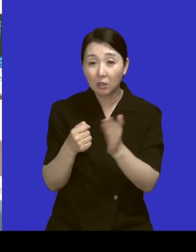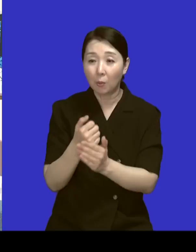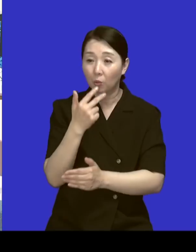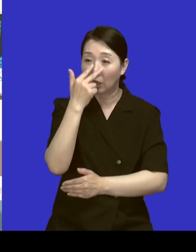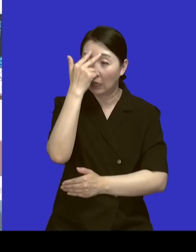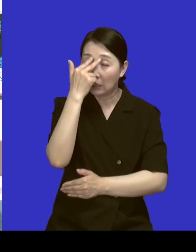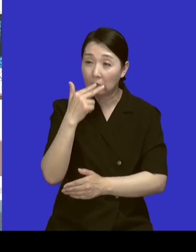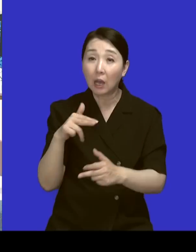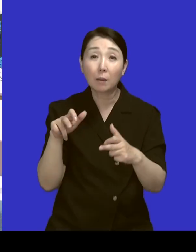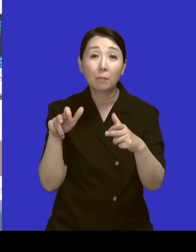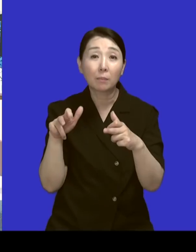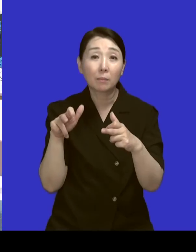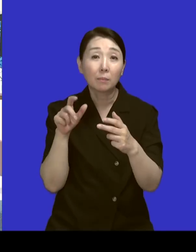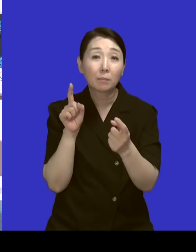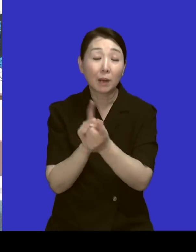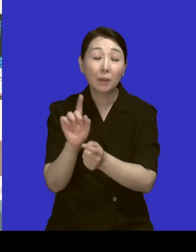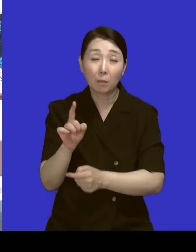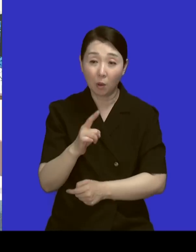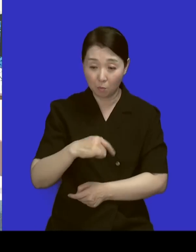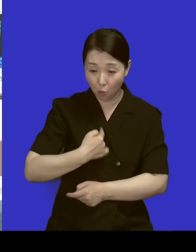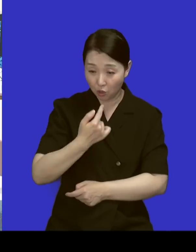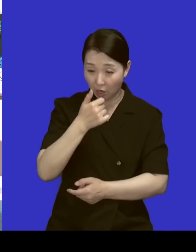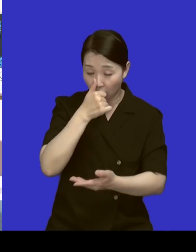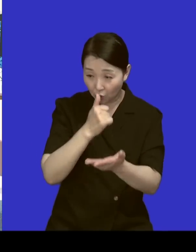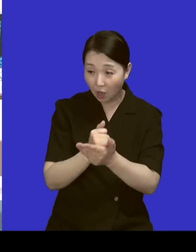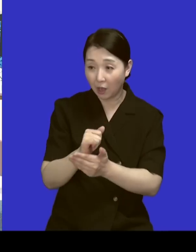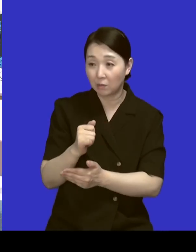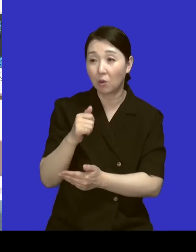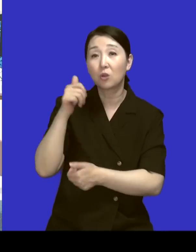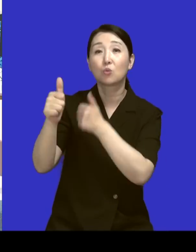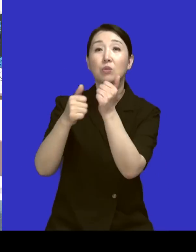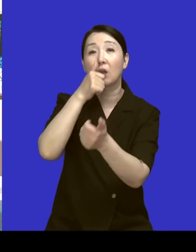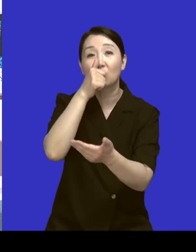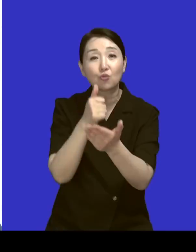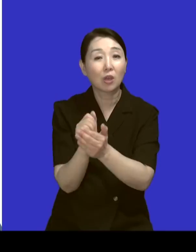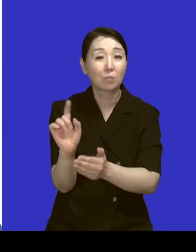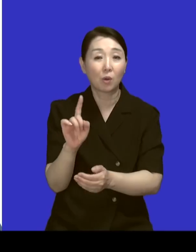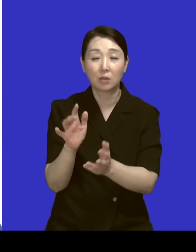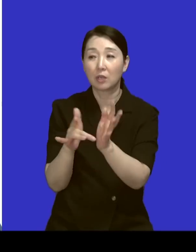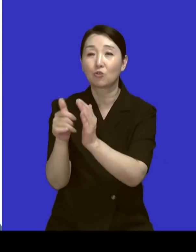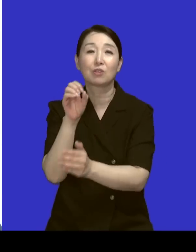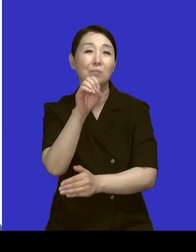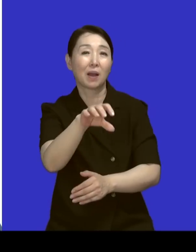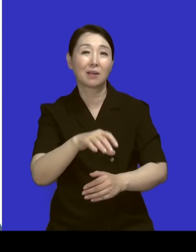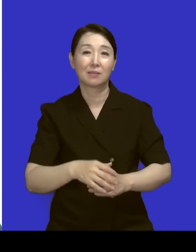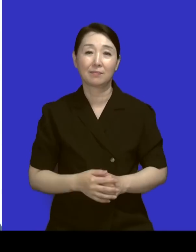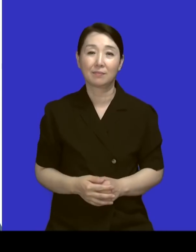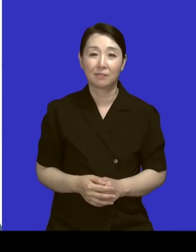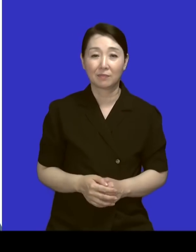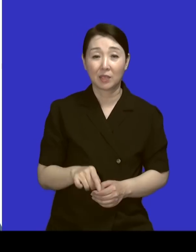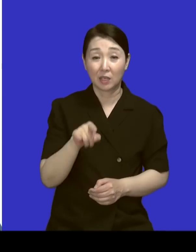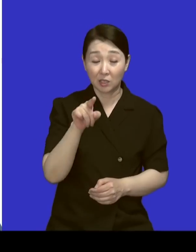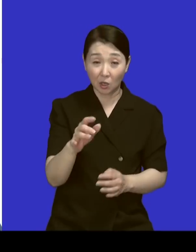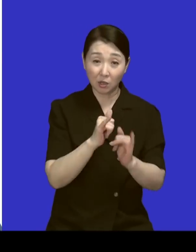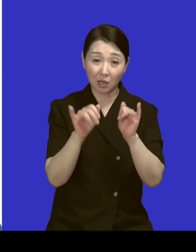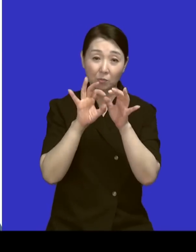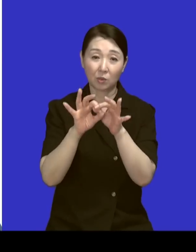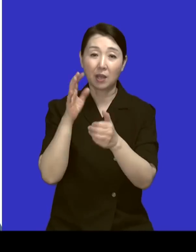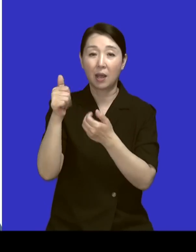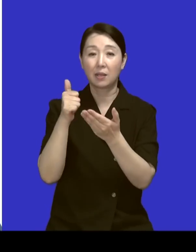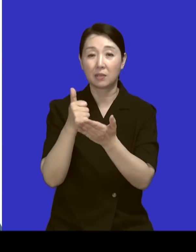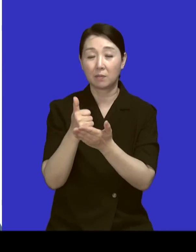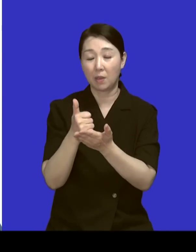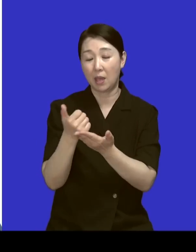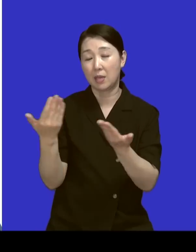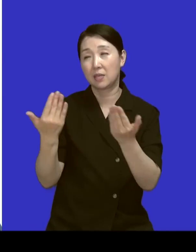겪게 되었느냐, 본인의 죄 때문이냐, 아니면 부모의 조상의 죄 때문이냐. 예수님이 말씀하셨잖아요. 저 사람을 통해서